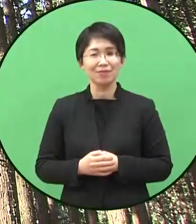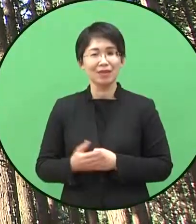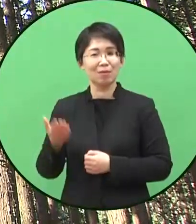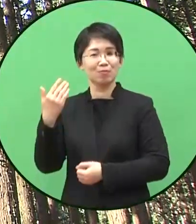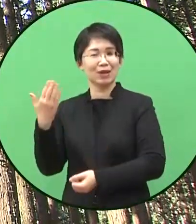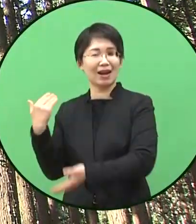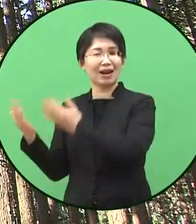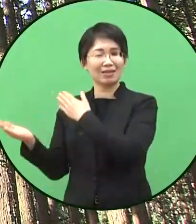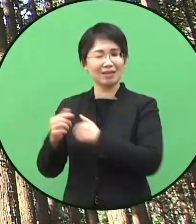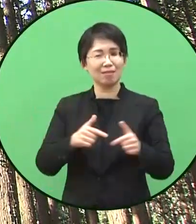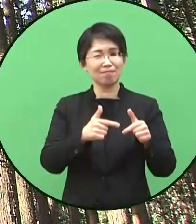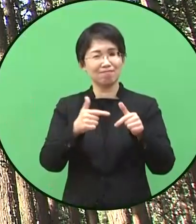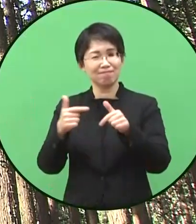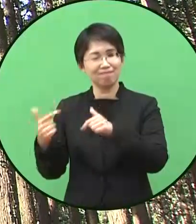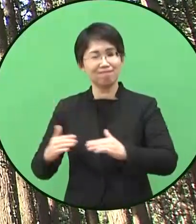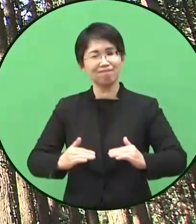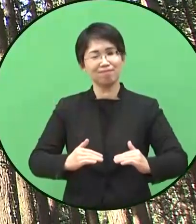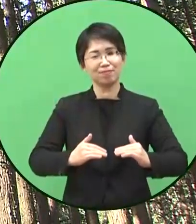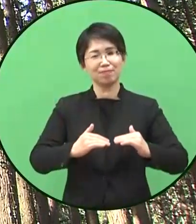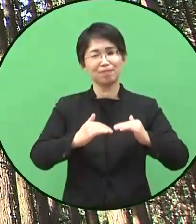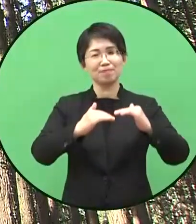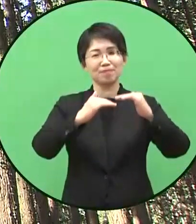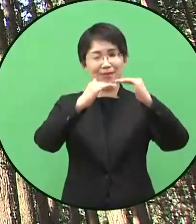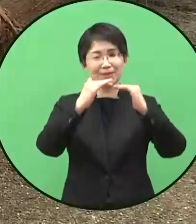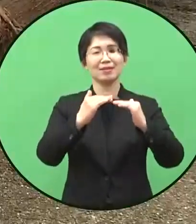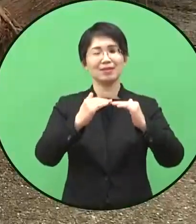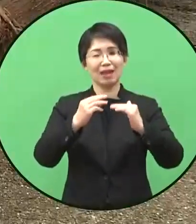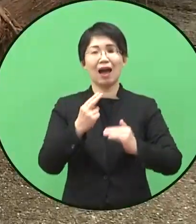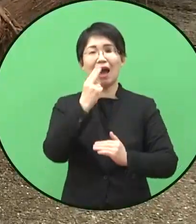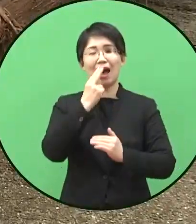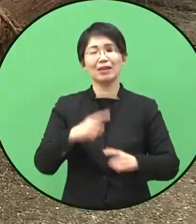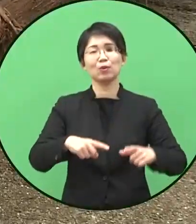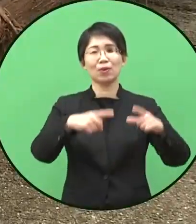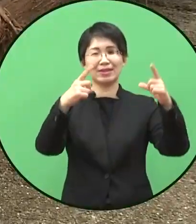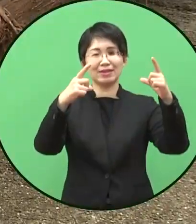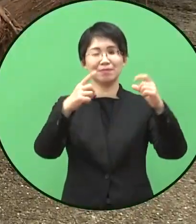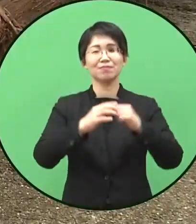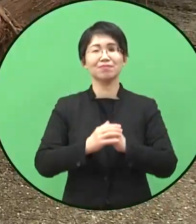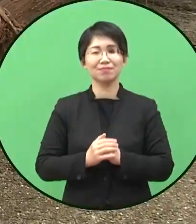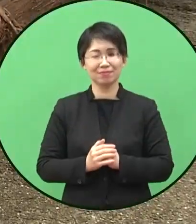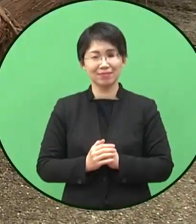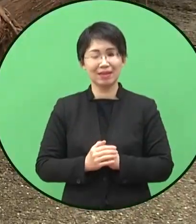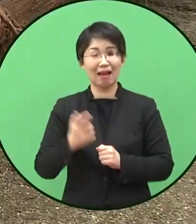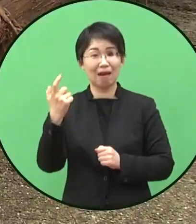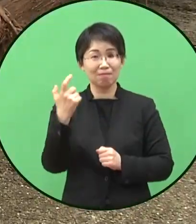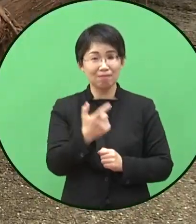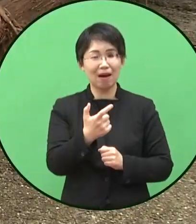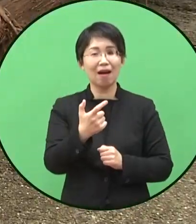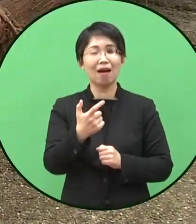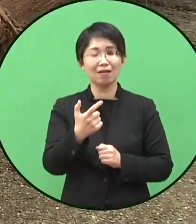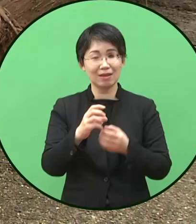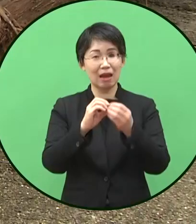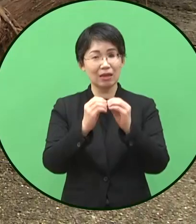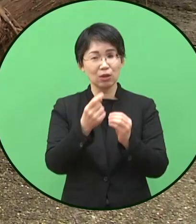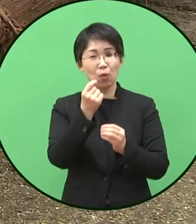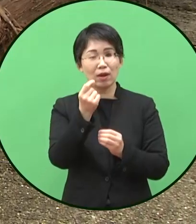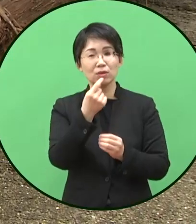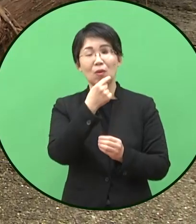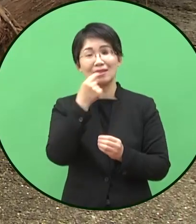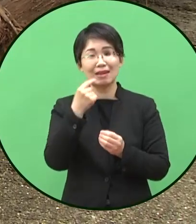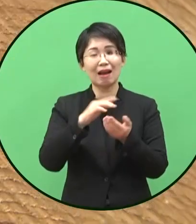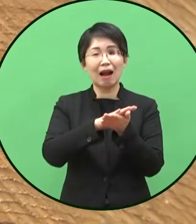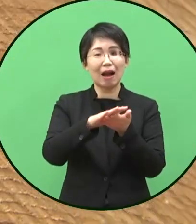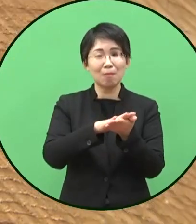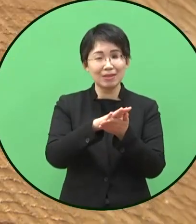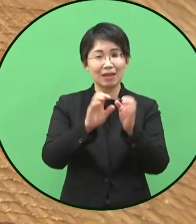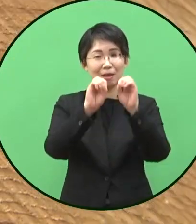時間をかけて成長した三重のヒノキ。強度が高く赤みを帯びた美しい光